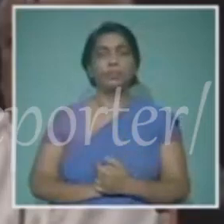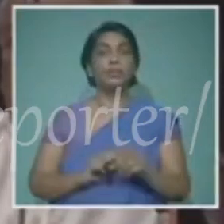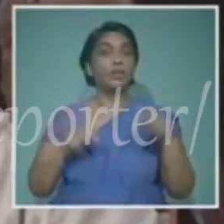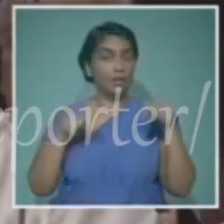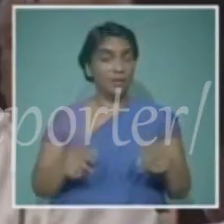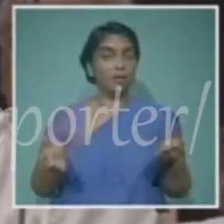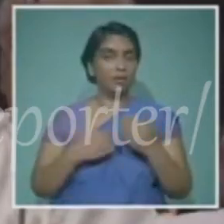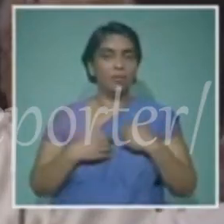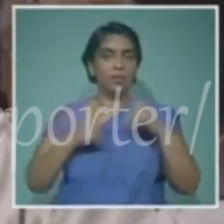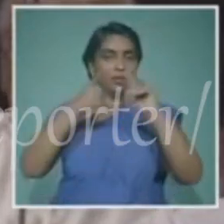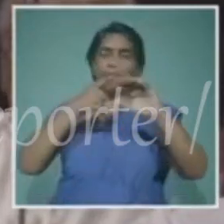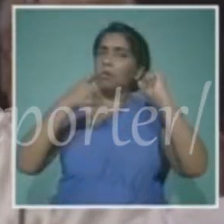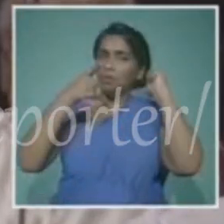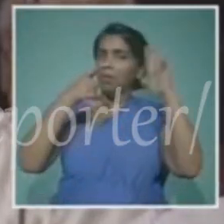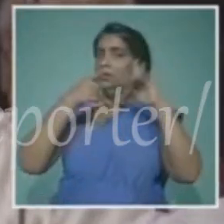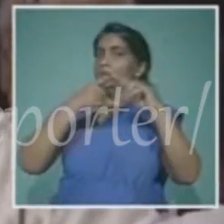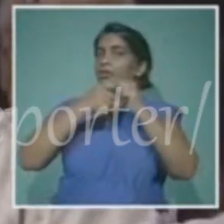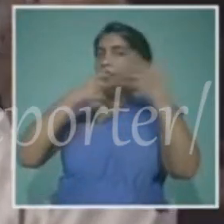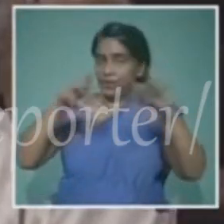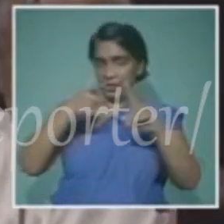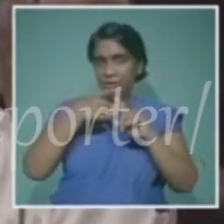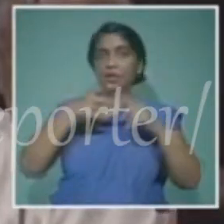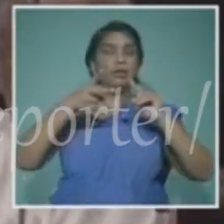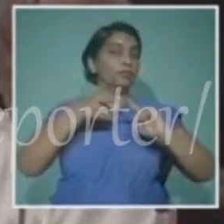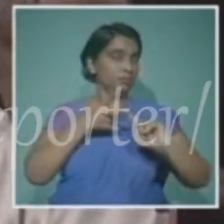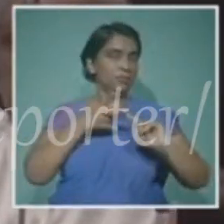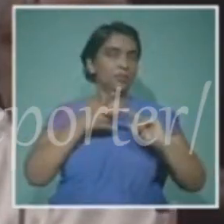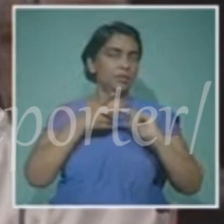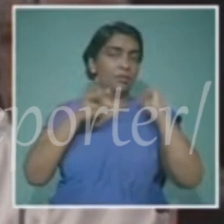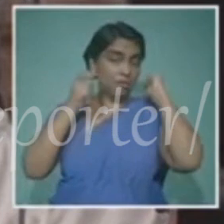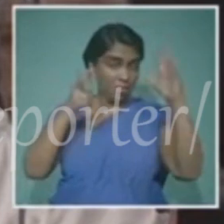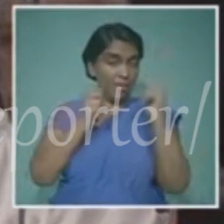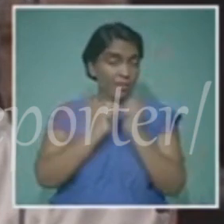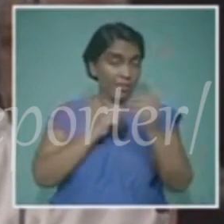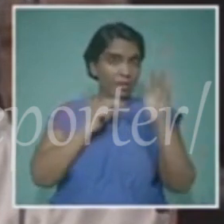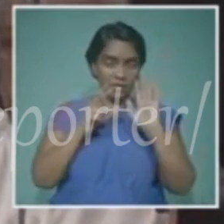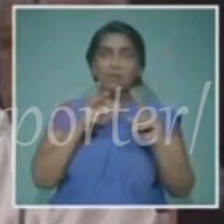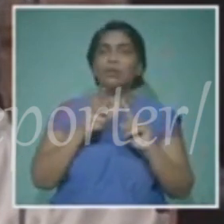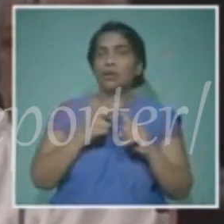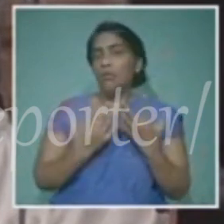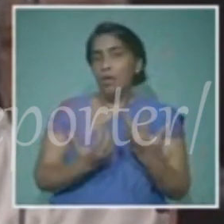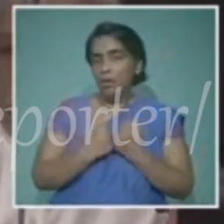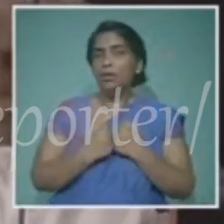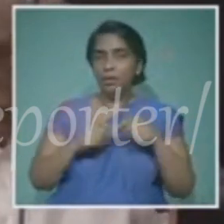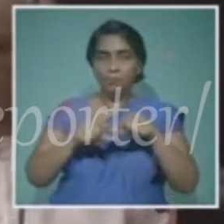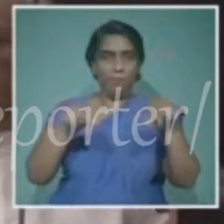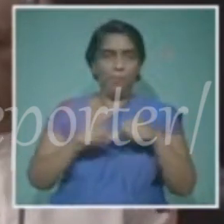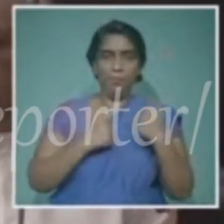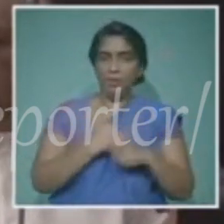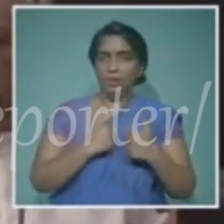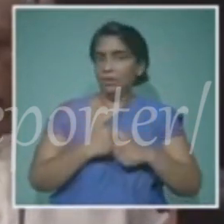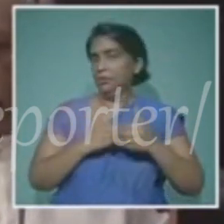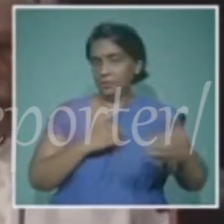දැන් අපි පළවෙනි පියවර සාර්ථක කරගෙන තියෙනවා. දෙවැනි පියවර සාර්ථක කර ගැනීම සඳහා අවශ්‍ය පදනම සකස් කරගෙන